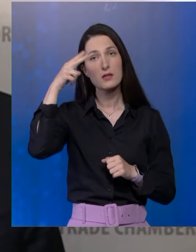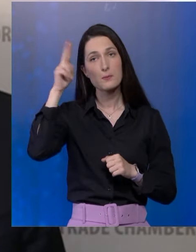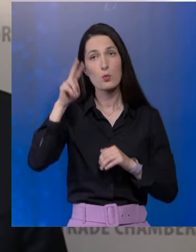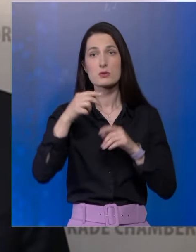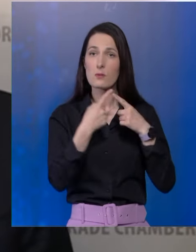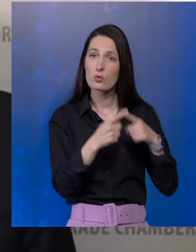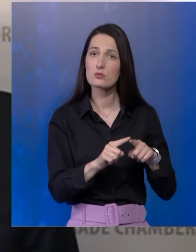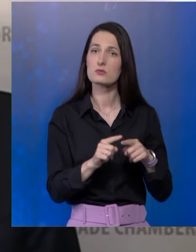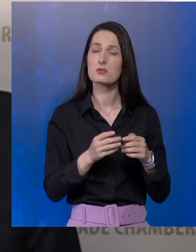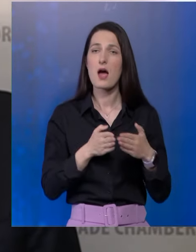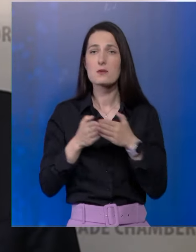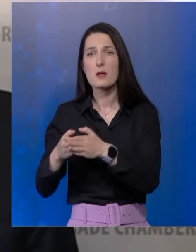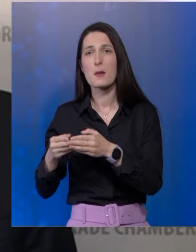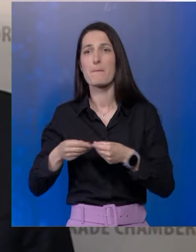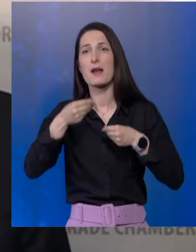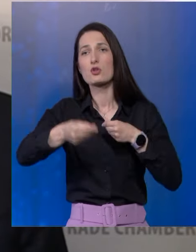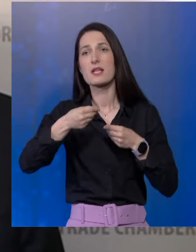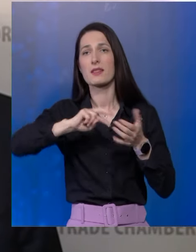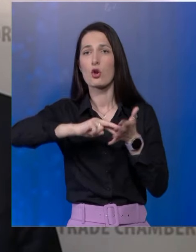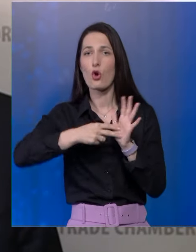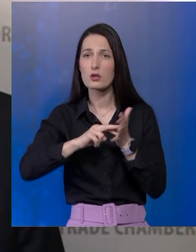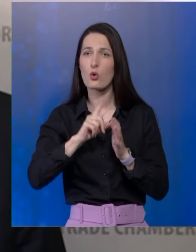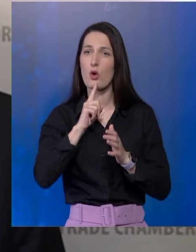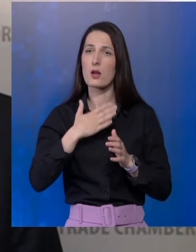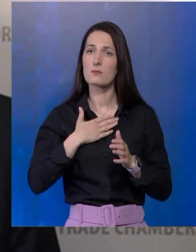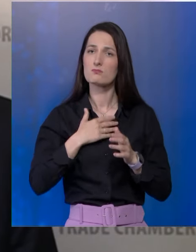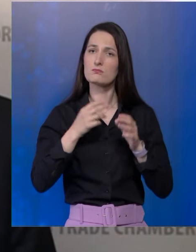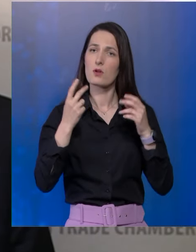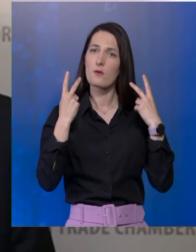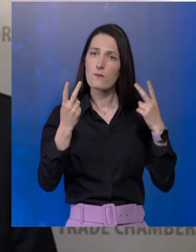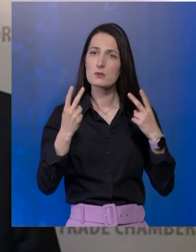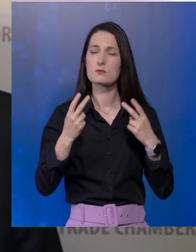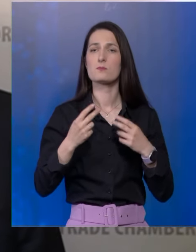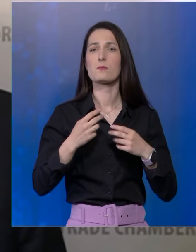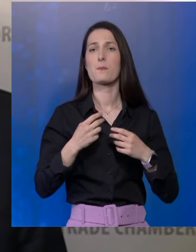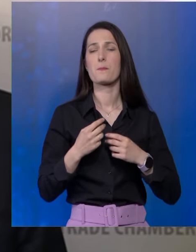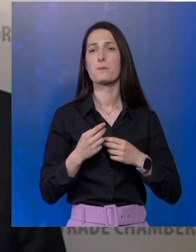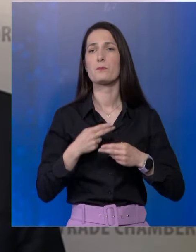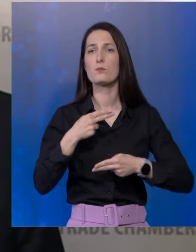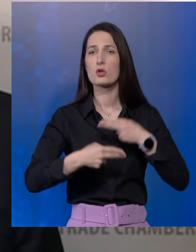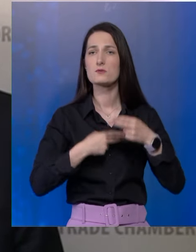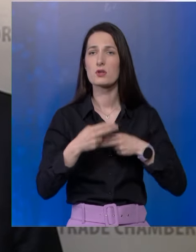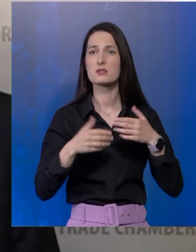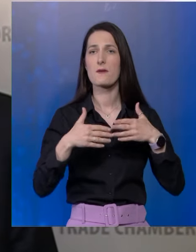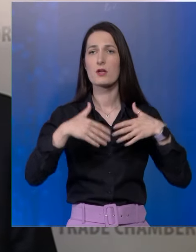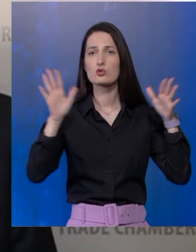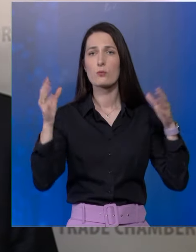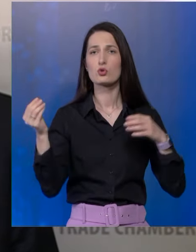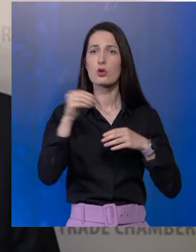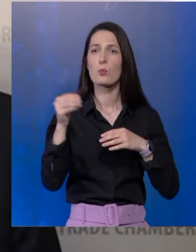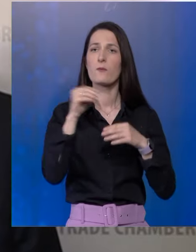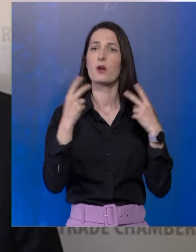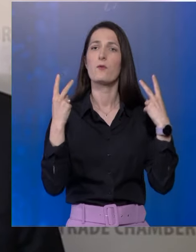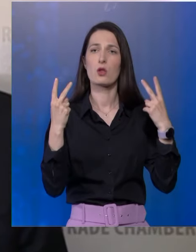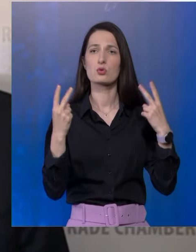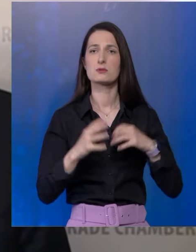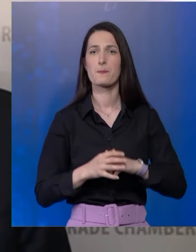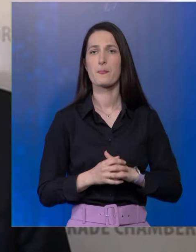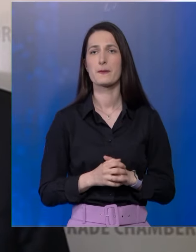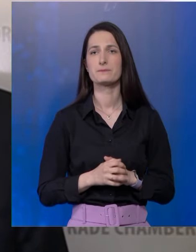strane, posebno iz aspekta prenosa tehnologije koja nam je opet nužna za proizvode sa većom dodanom